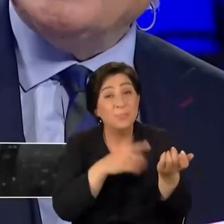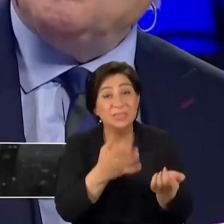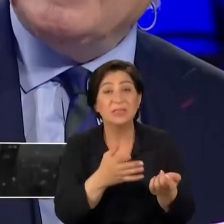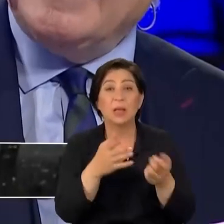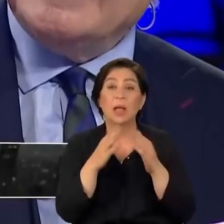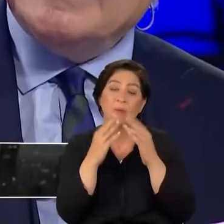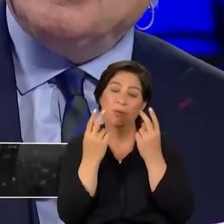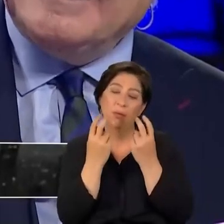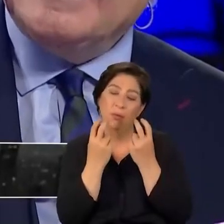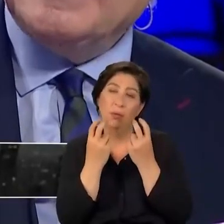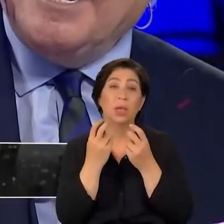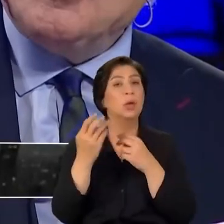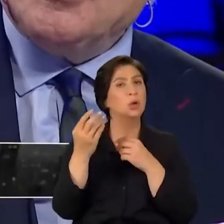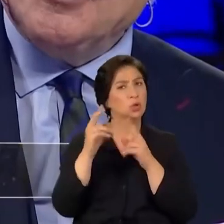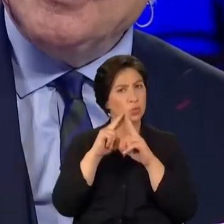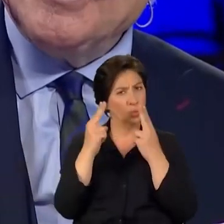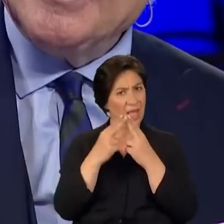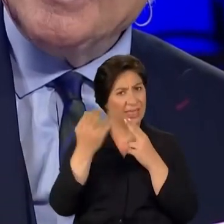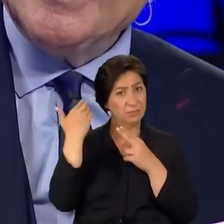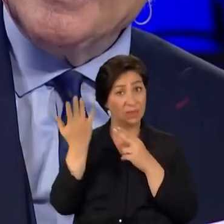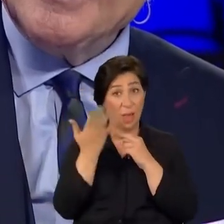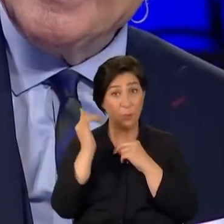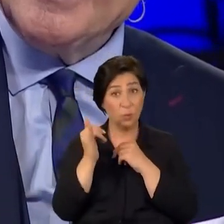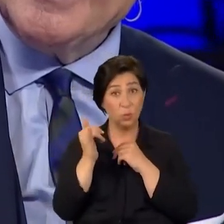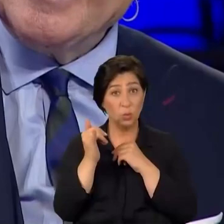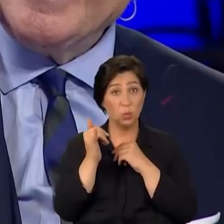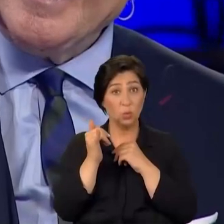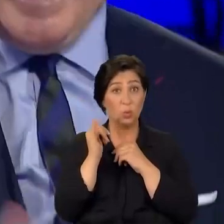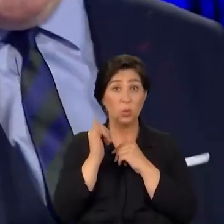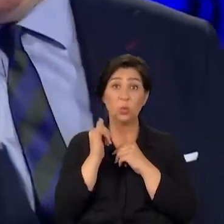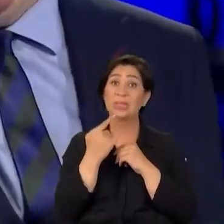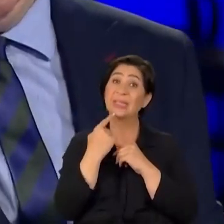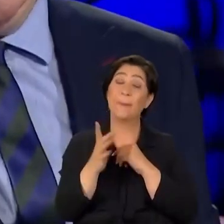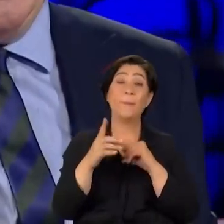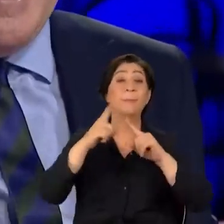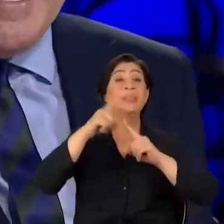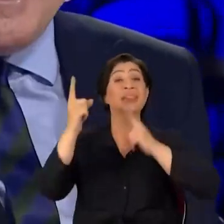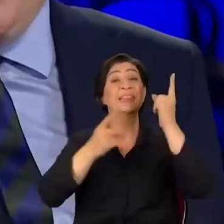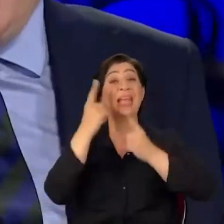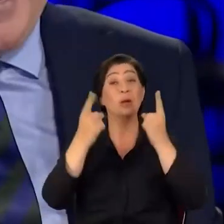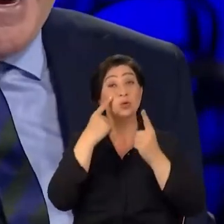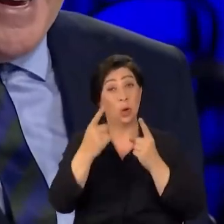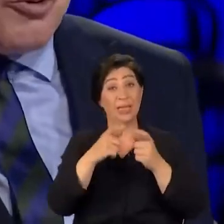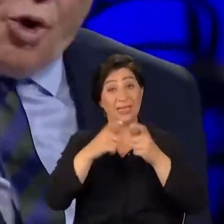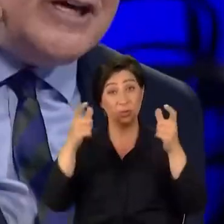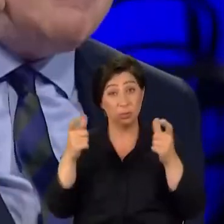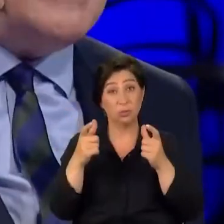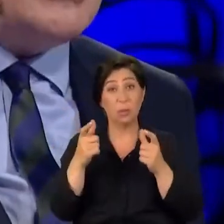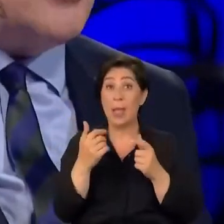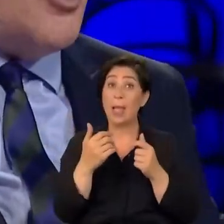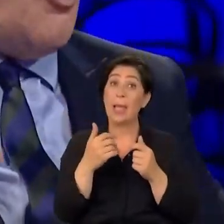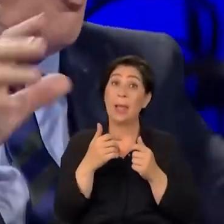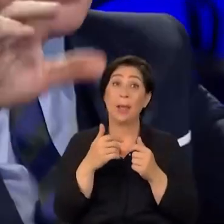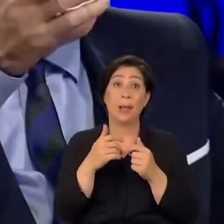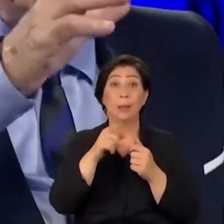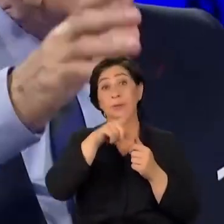şu anda dünya geçmiştekinden daha mı kötü? Yani kötü diyemem. Teknolojik açıdan gelişiyoruz. Daha mı iyi efendim? Fakat çok iyi bence.